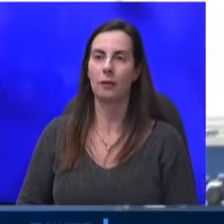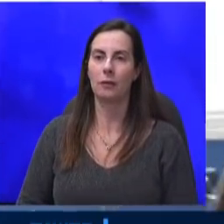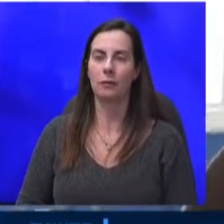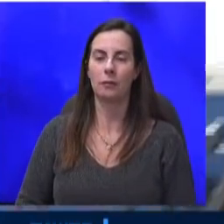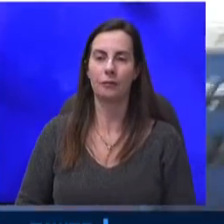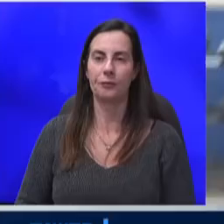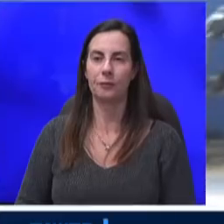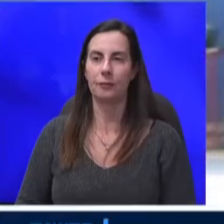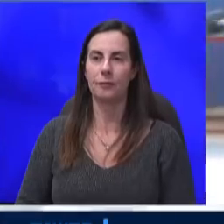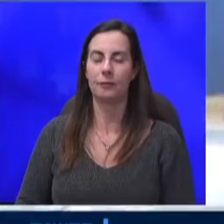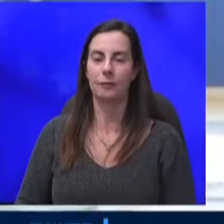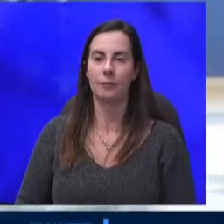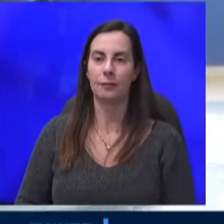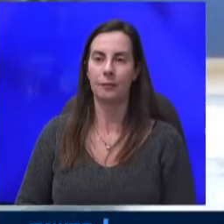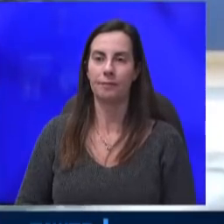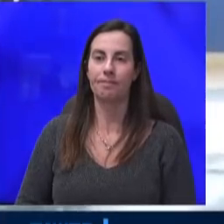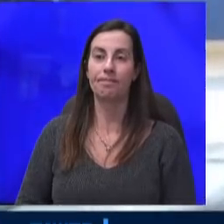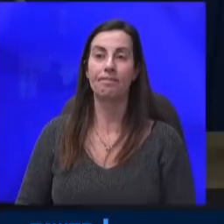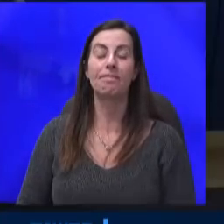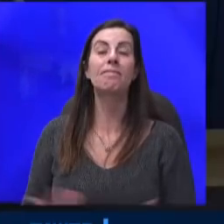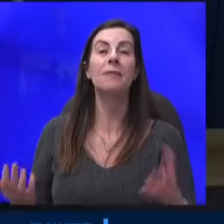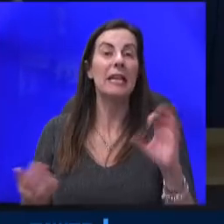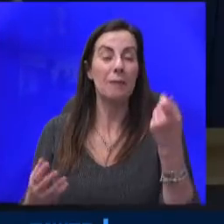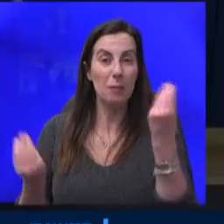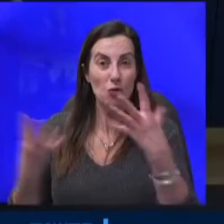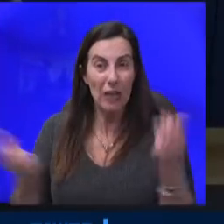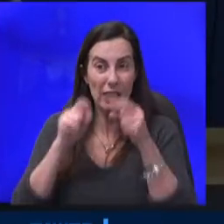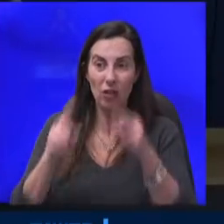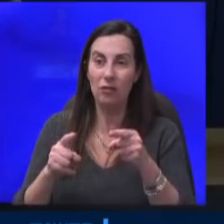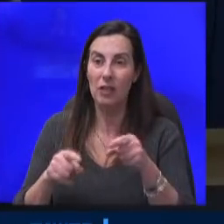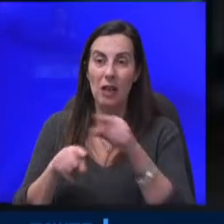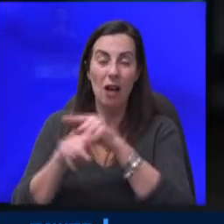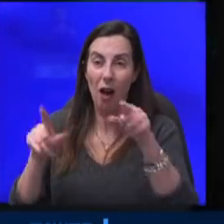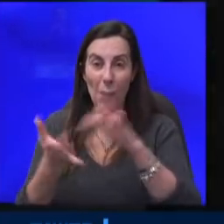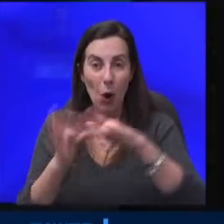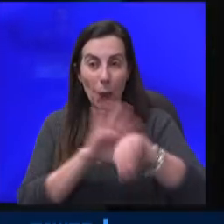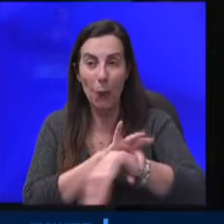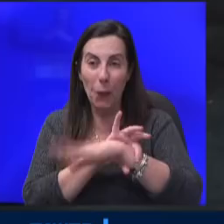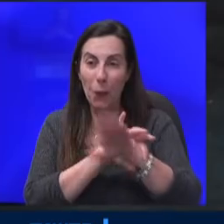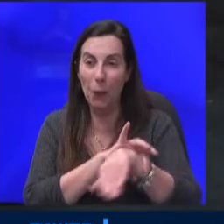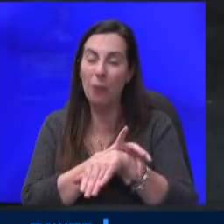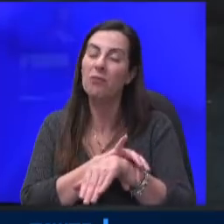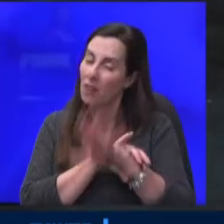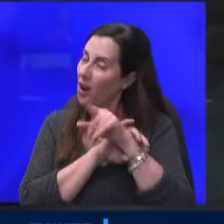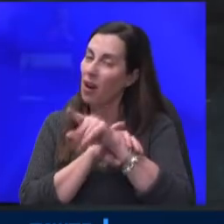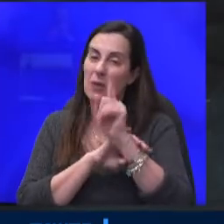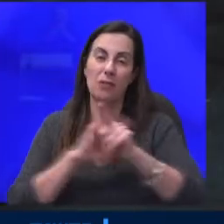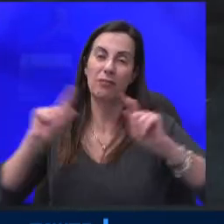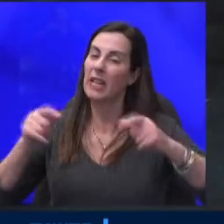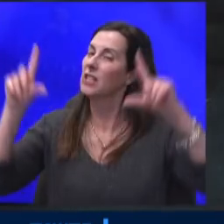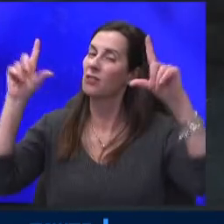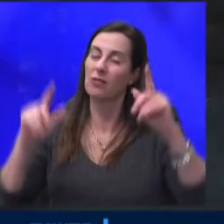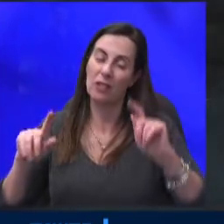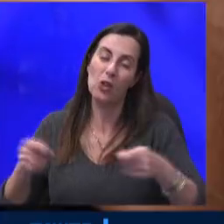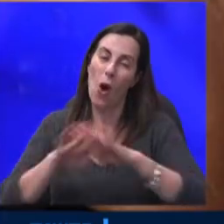ליקטור? הרבה זמן. ואם לא יקרה דבר קריטי שיציל אותם, התמונה של החלל הריק תהיה בקרוב גם מנת חלקם של אופר ומאור. חדרי